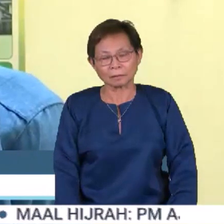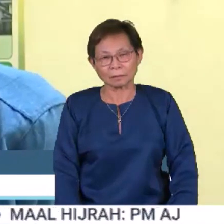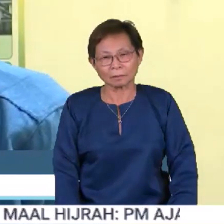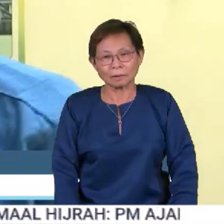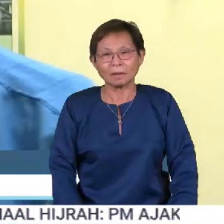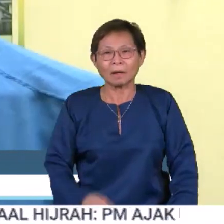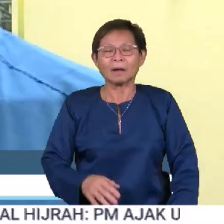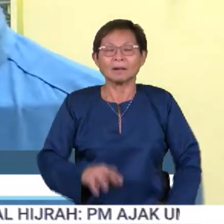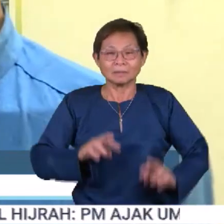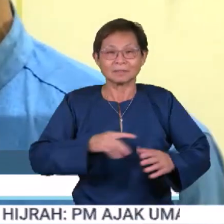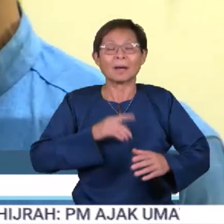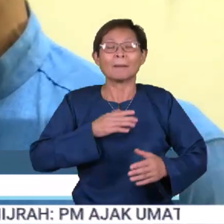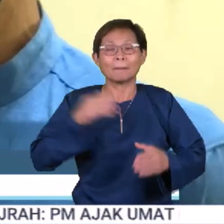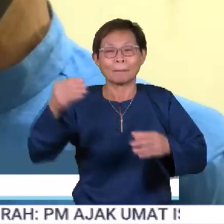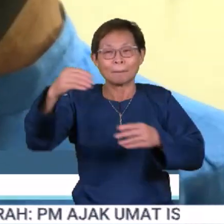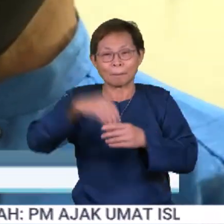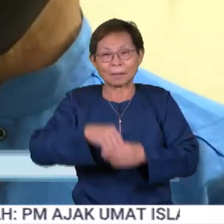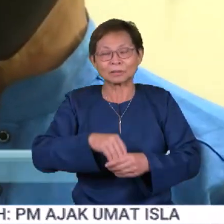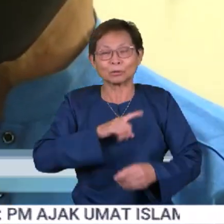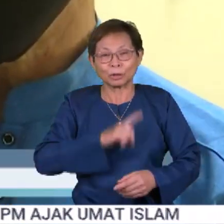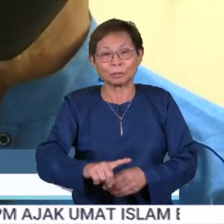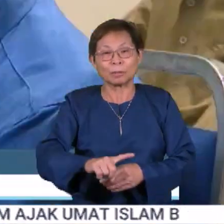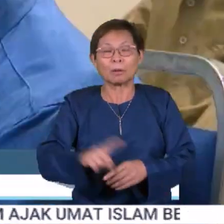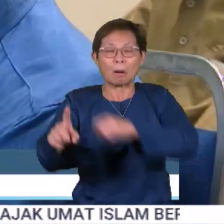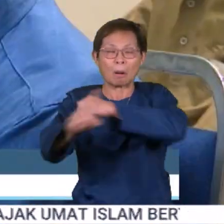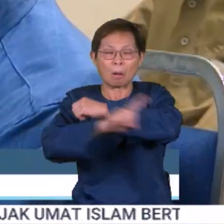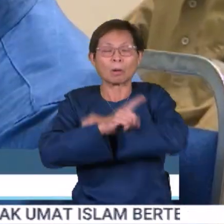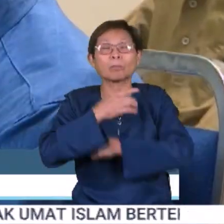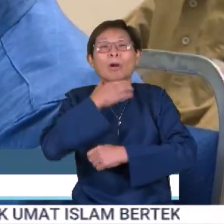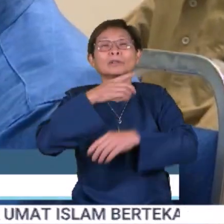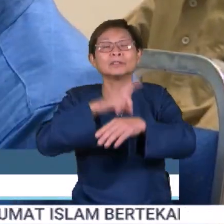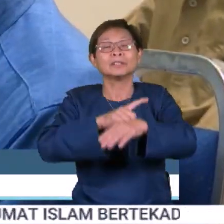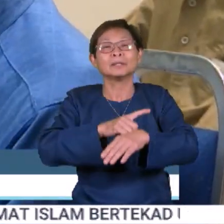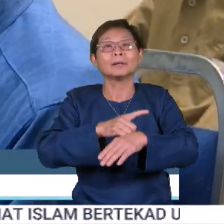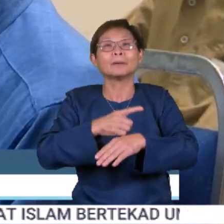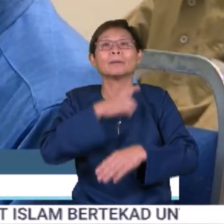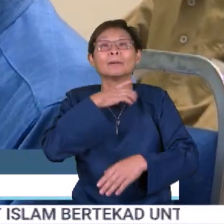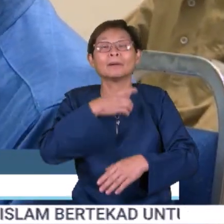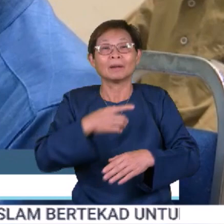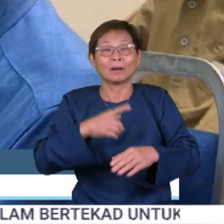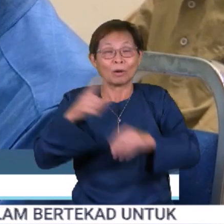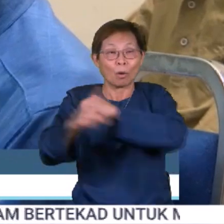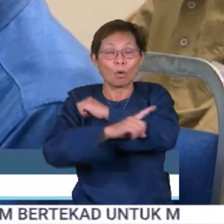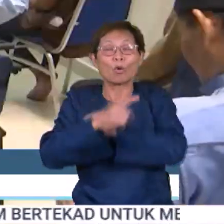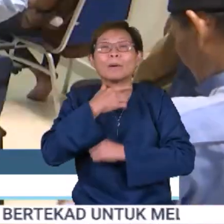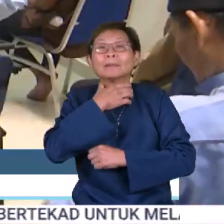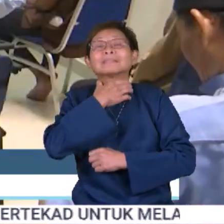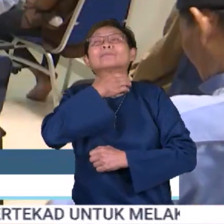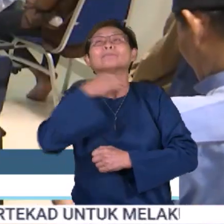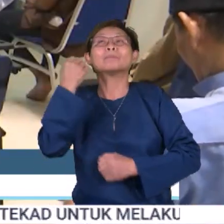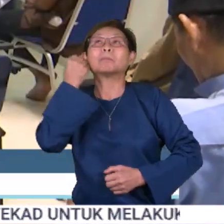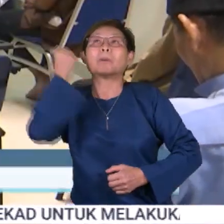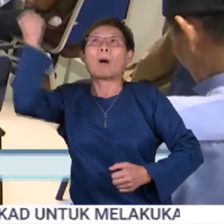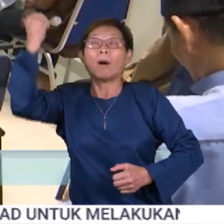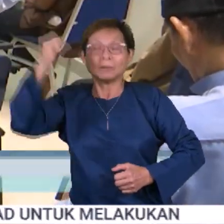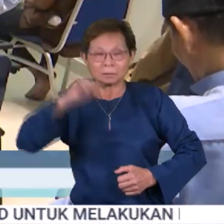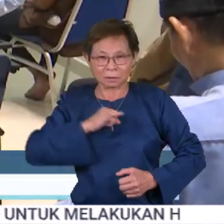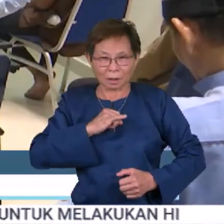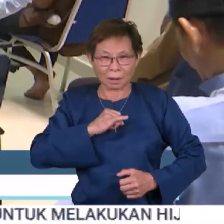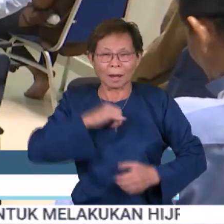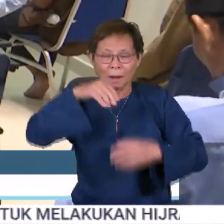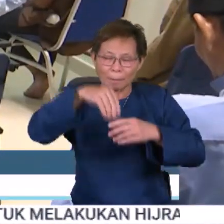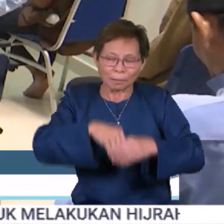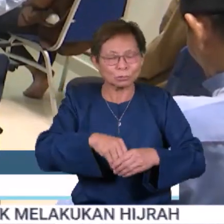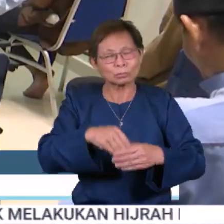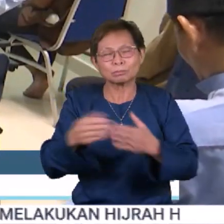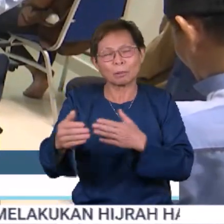masuk Islam, masa saya ada di hukuman gantung di penjara, saya pun nak ajak Firdaus, baik kamu masuk